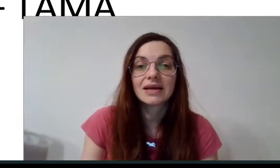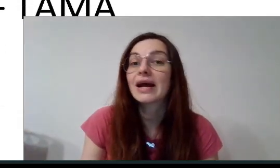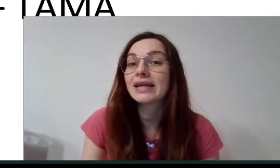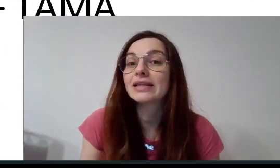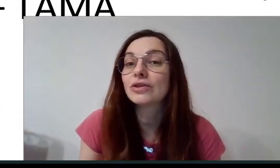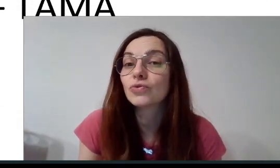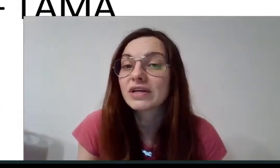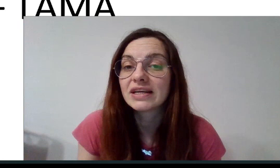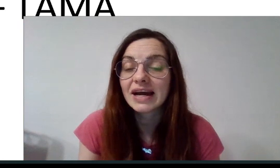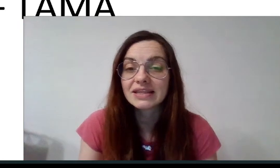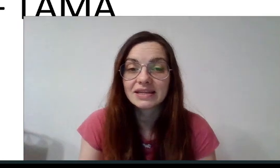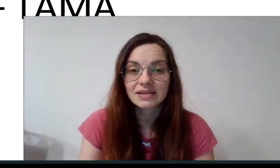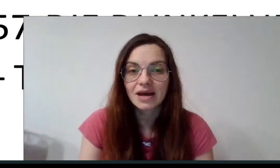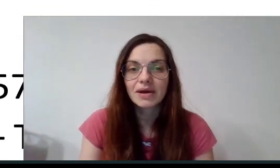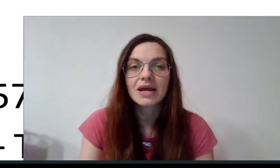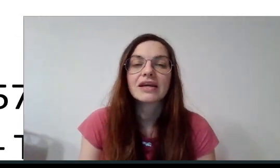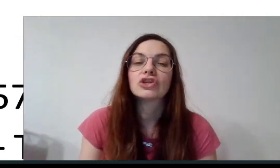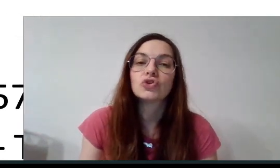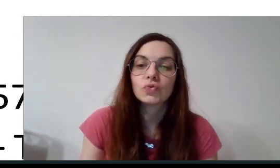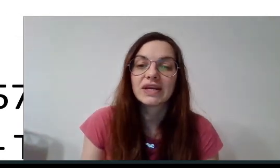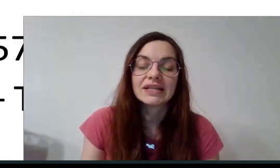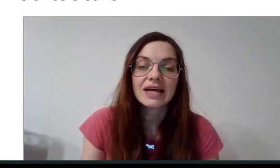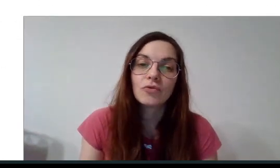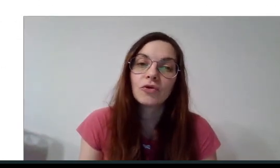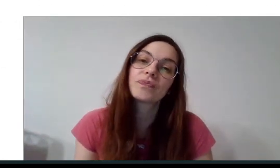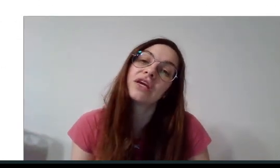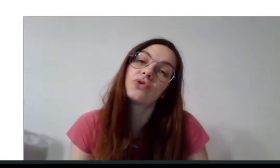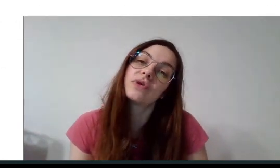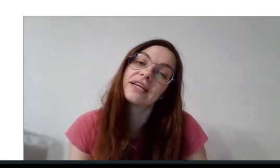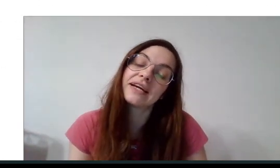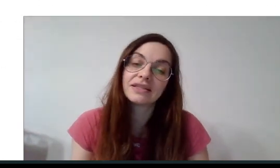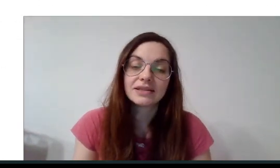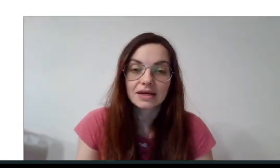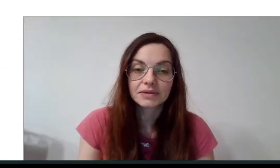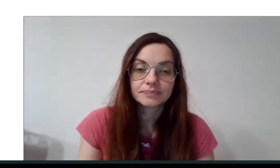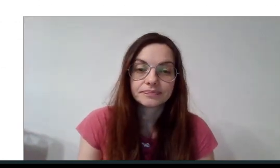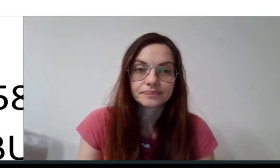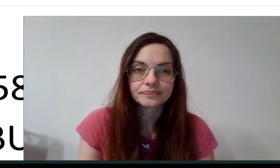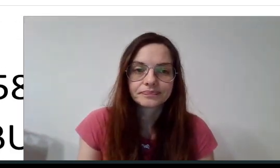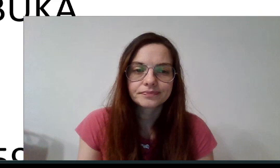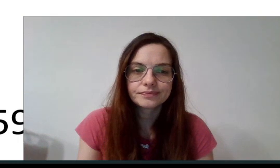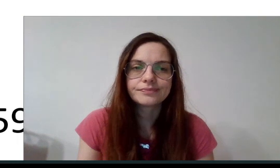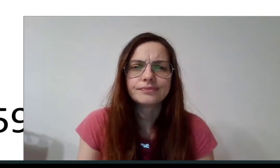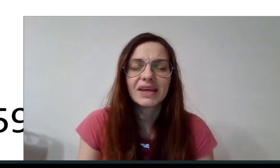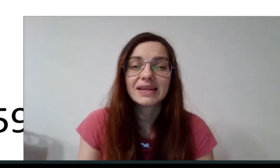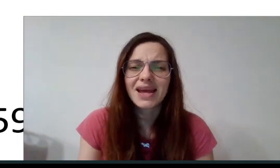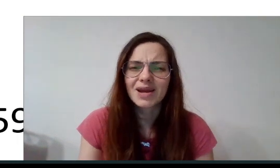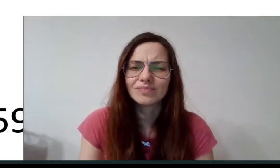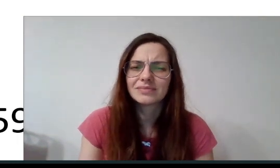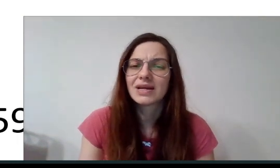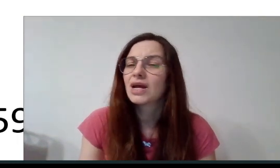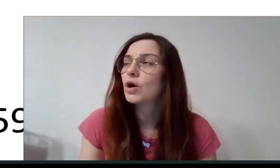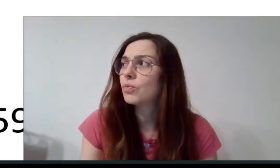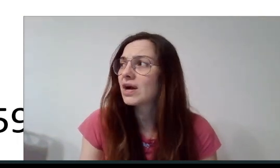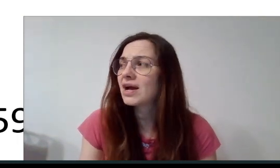i dunkelheit je tamo. Znači dunkel tamno i dunkelheit tamo. Der Lärm,